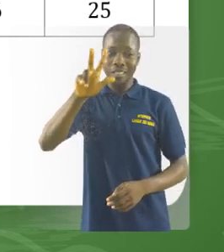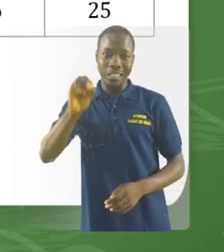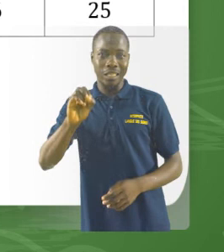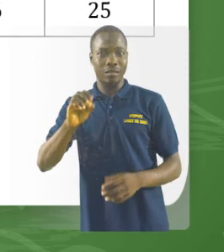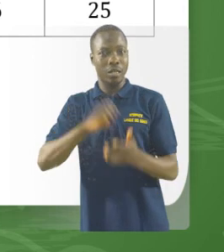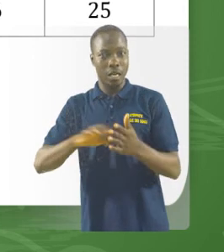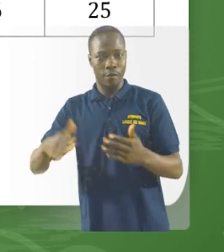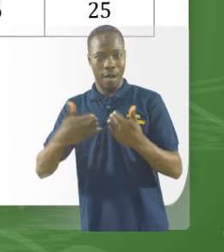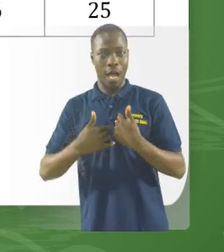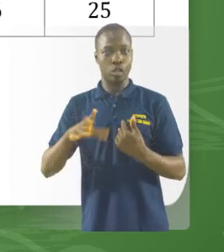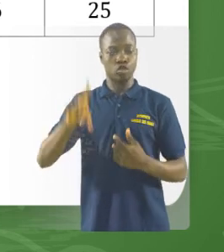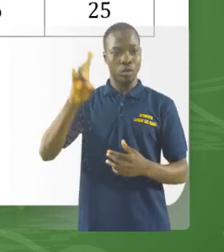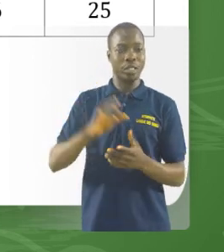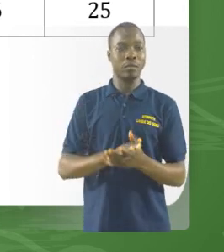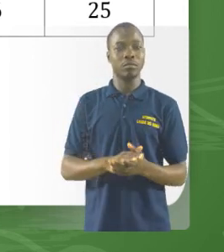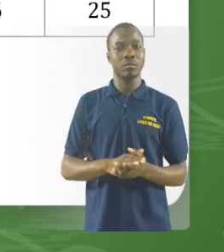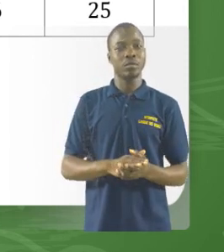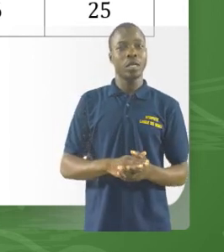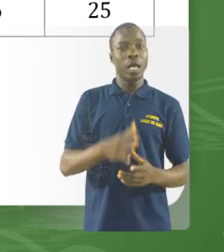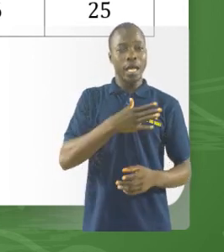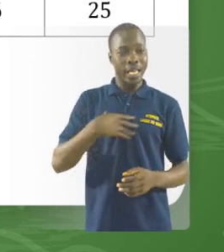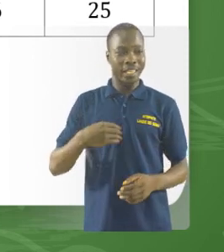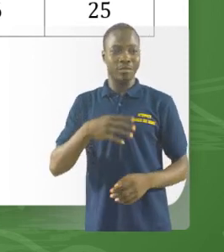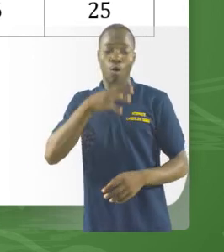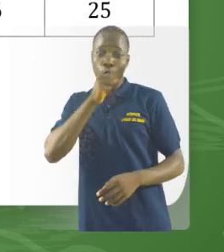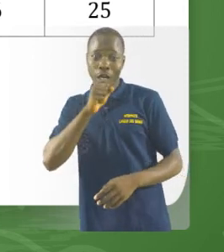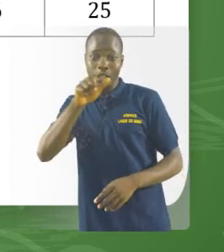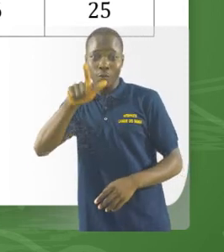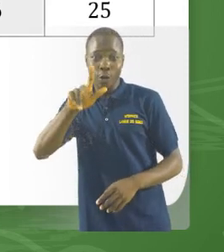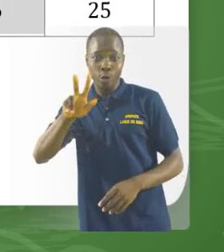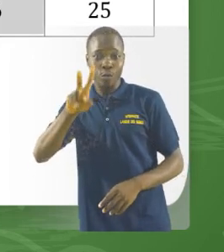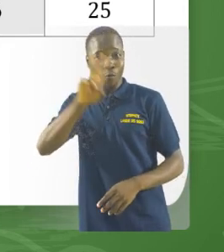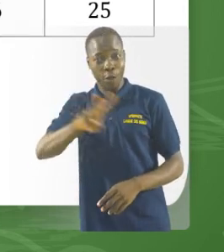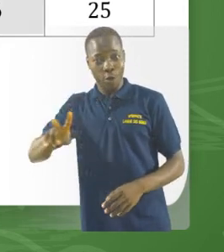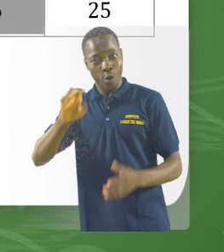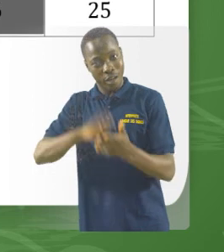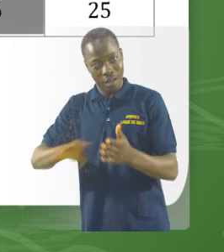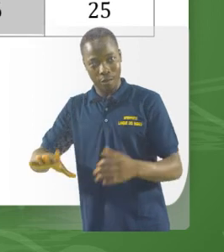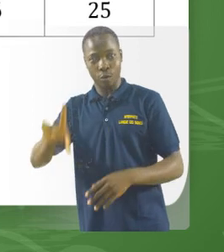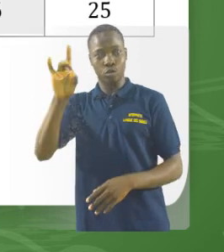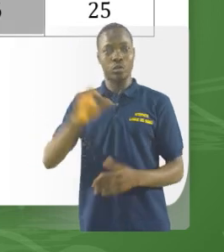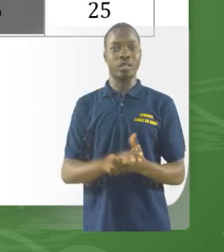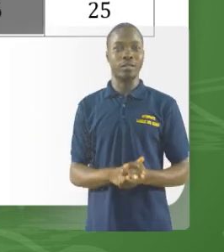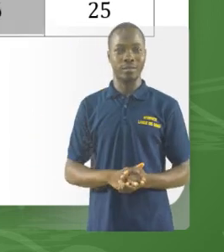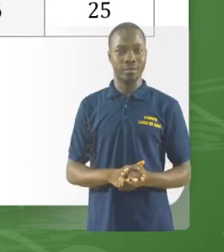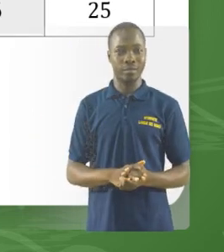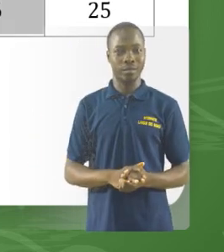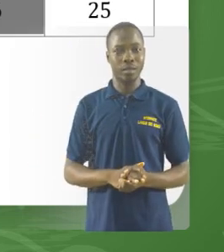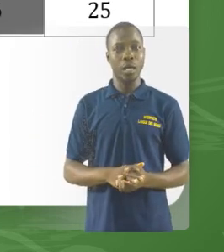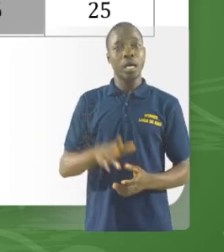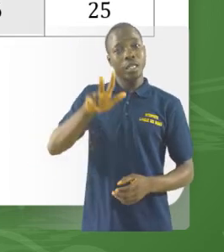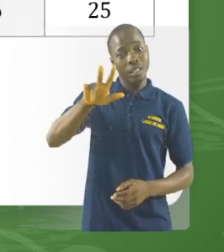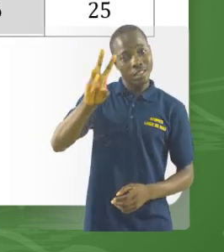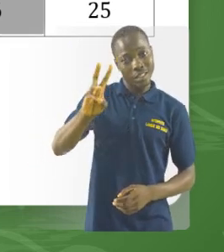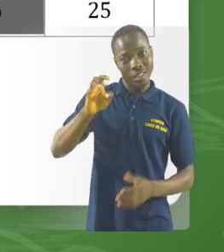Orange, nombre d'avis favorables, 22. Noir, nombre d'avis favorables,